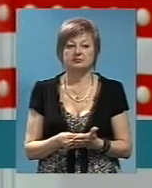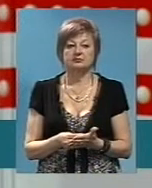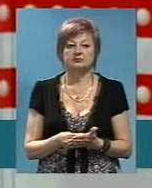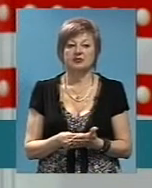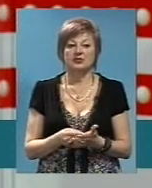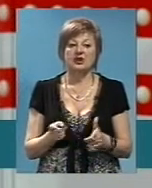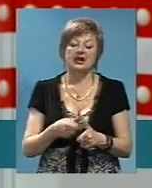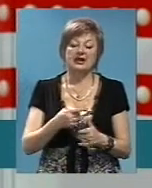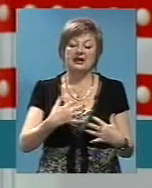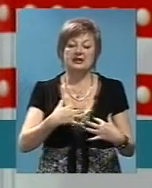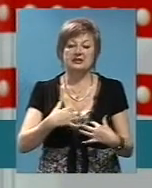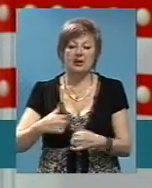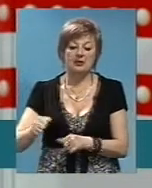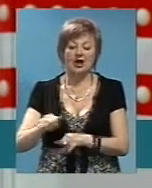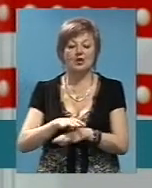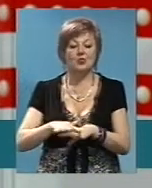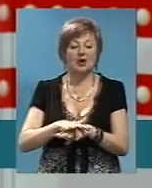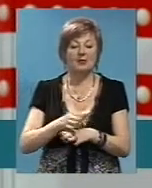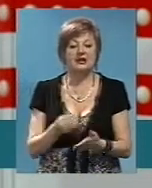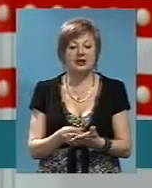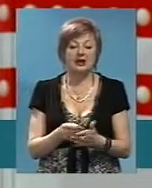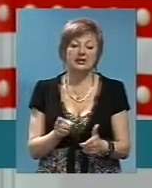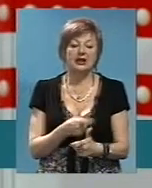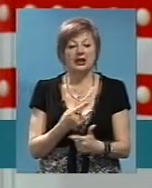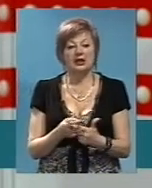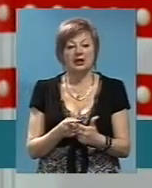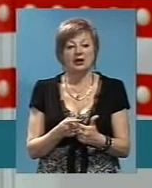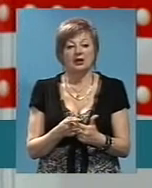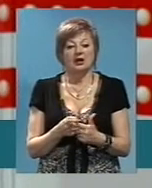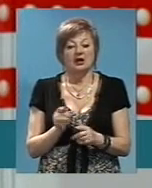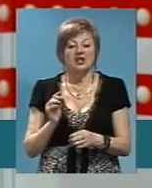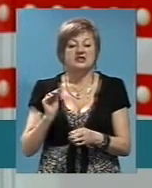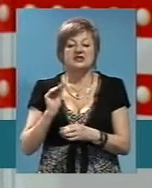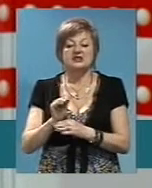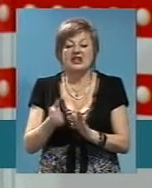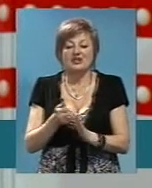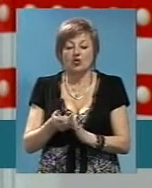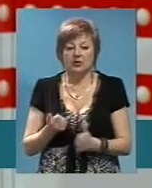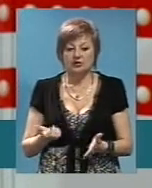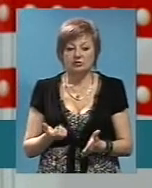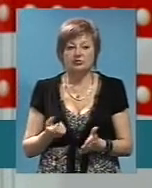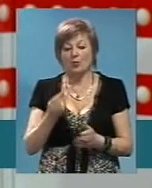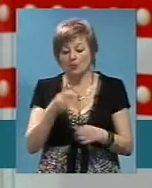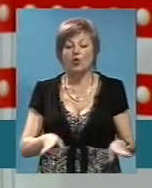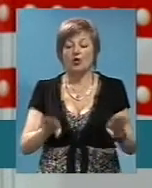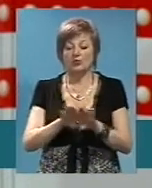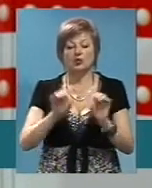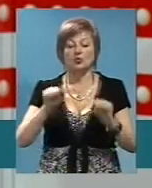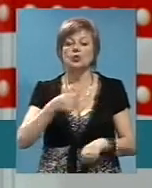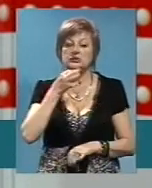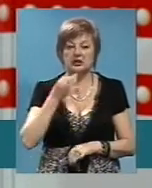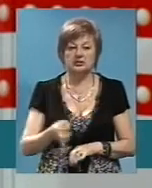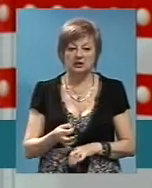чи забираючи у громад гроші, чи не додаючи їх. Ну, для порівняння і прикладу хочу сказати,